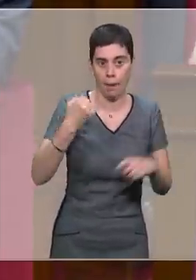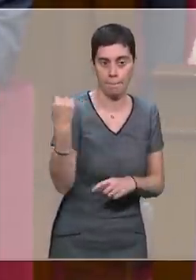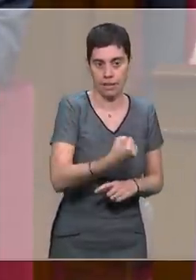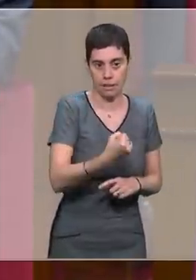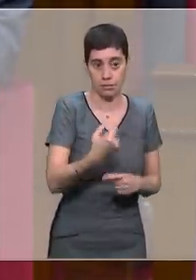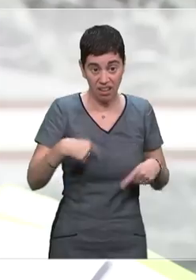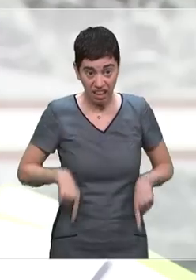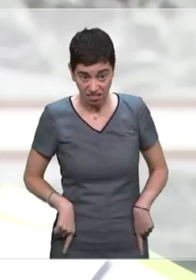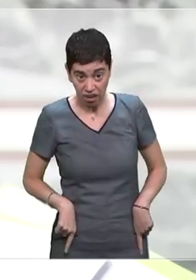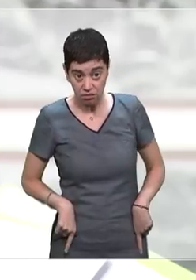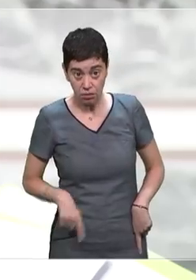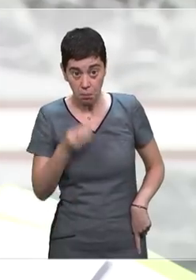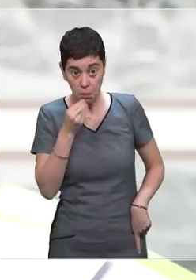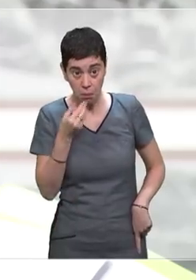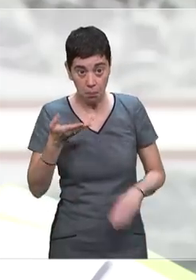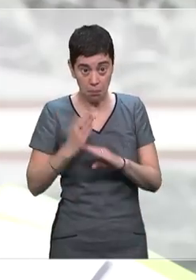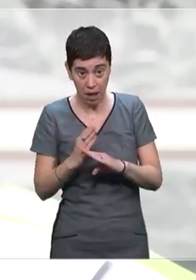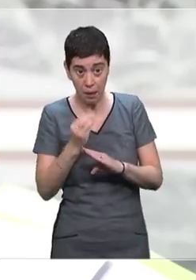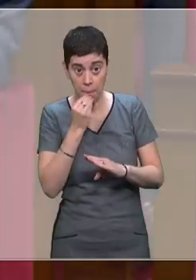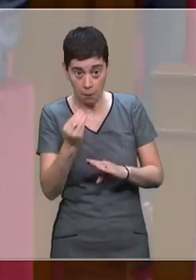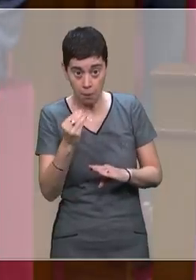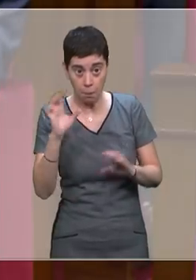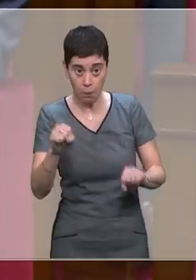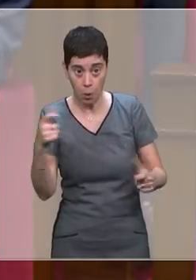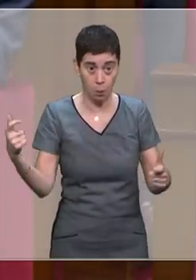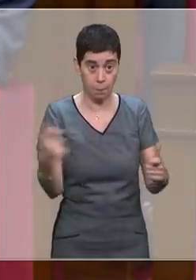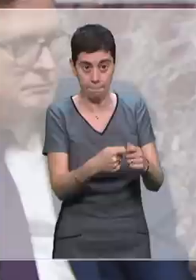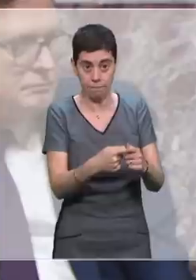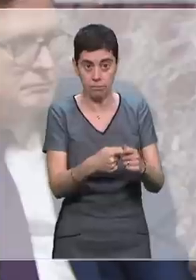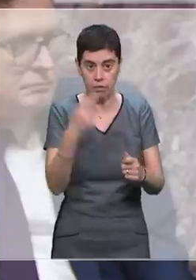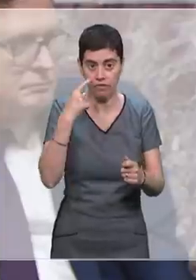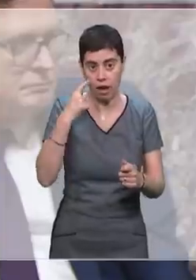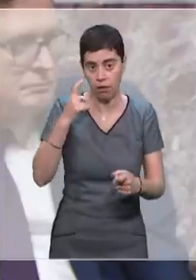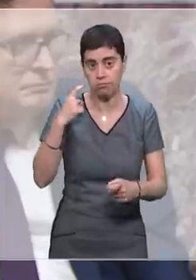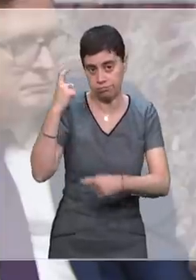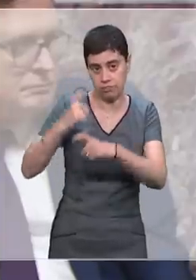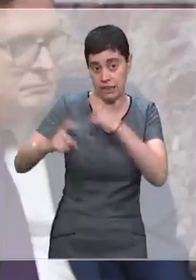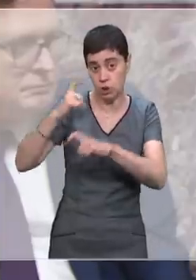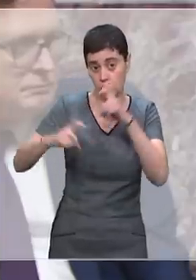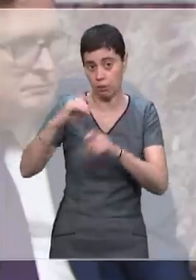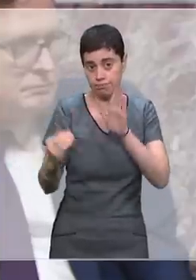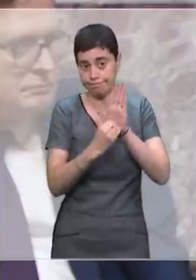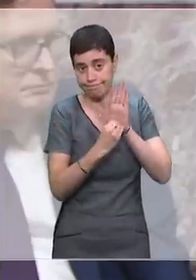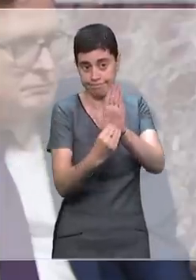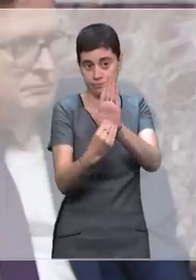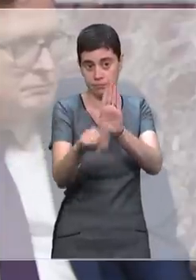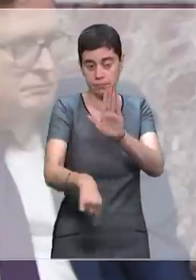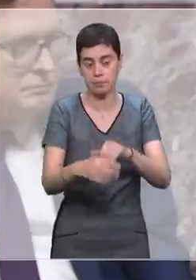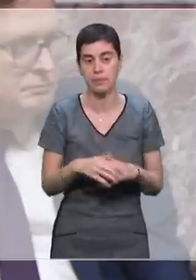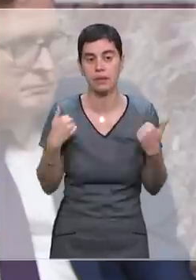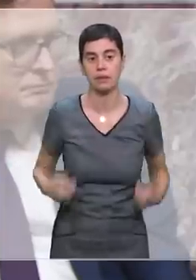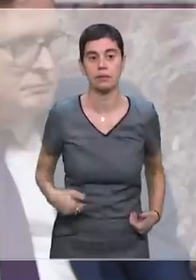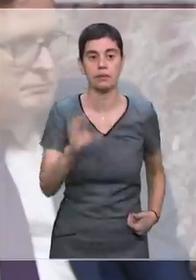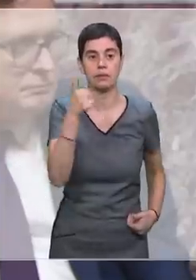L'État sera-t-il présent à ce rendez-vous historique ? Je vous remercie, Monsieur le Président. La parole est à Madame la Première